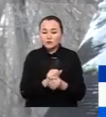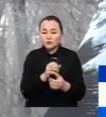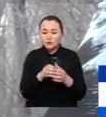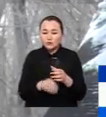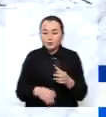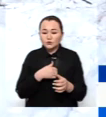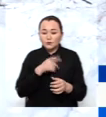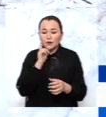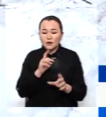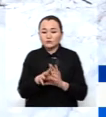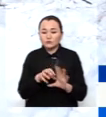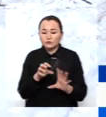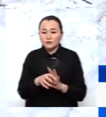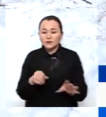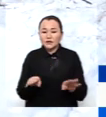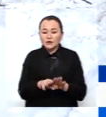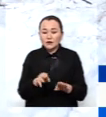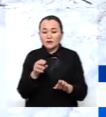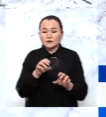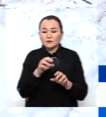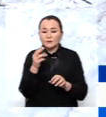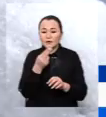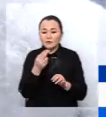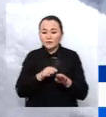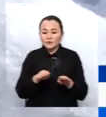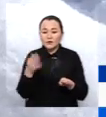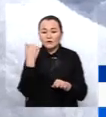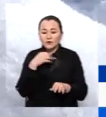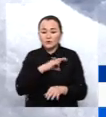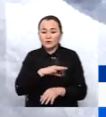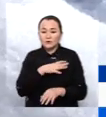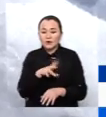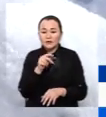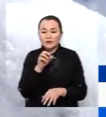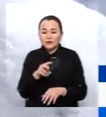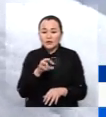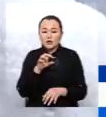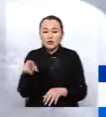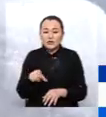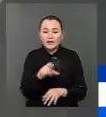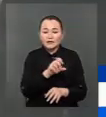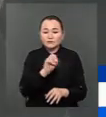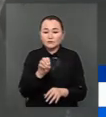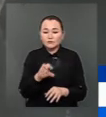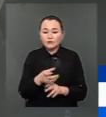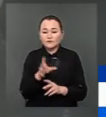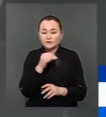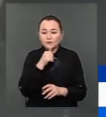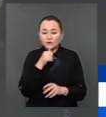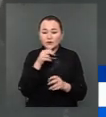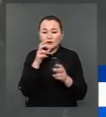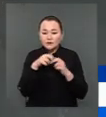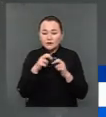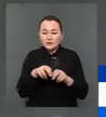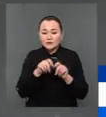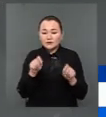просто перекачивают стоки по закрытому бетонными плитами и давно неиспользуемому каналу в русло реки. Департамент экологии взял пробы воды на анализ и